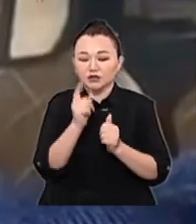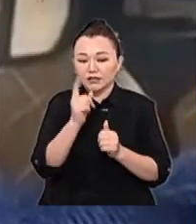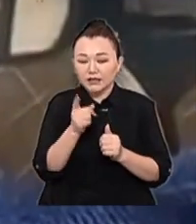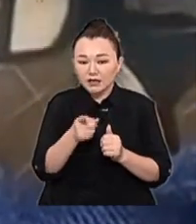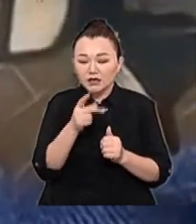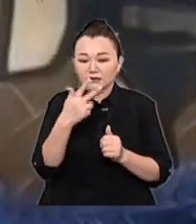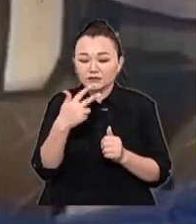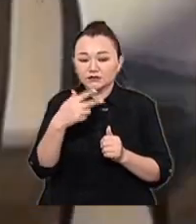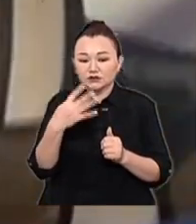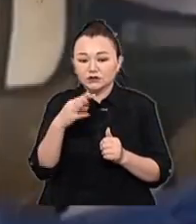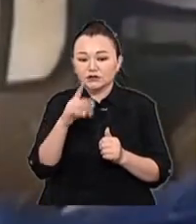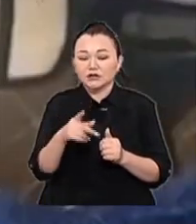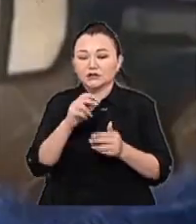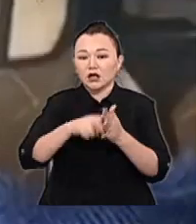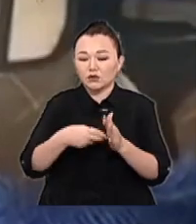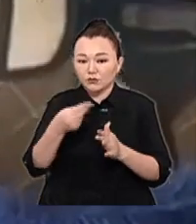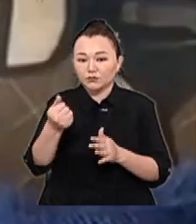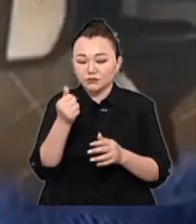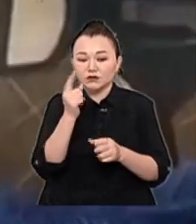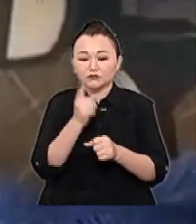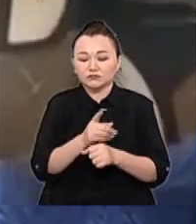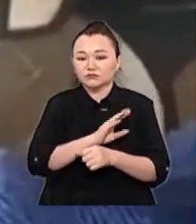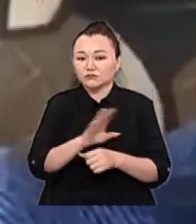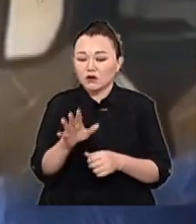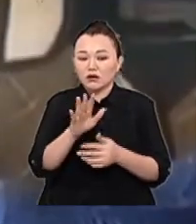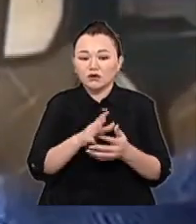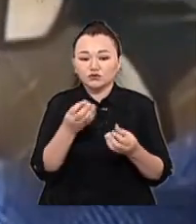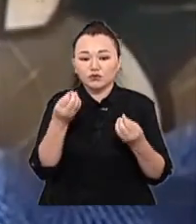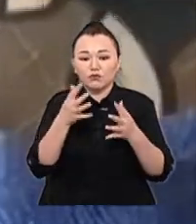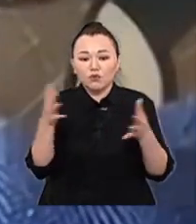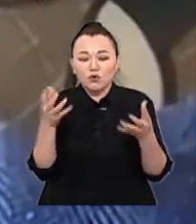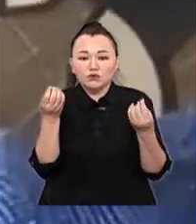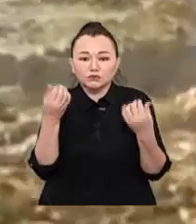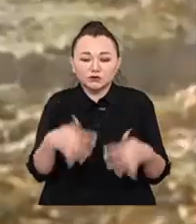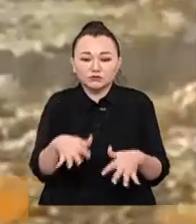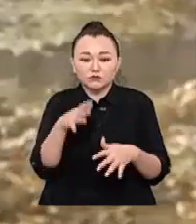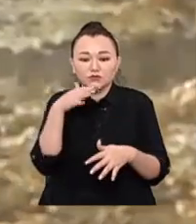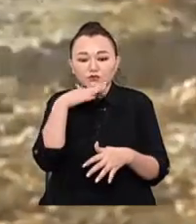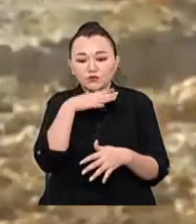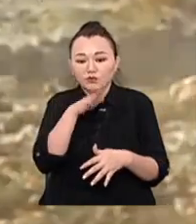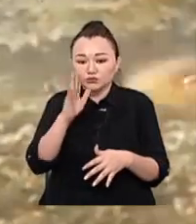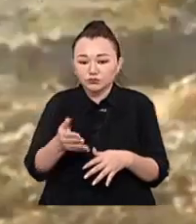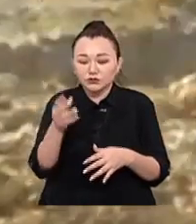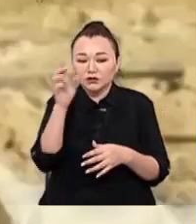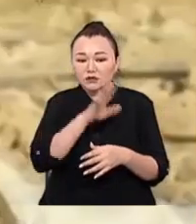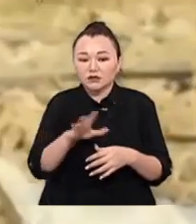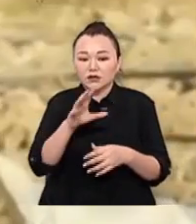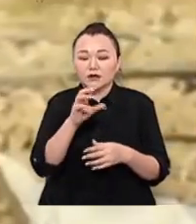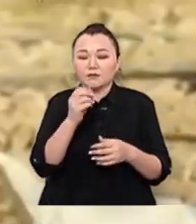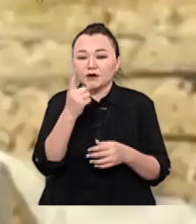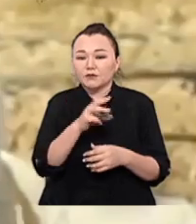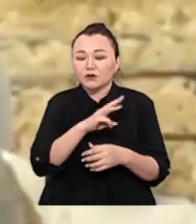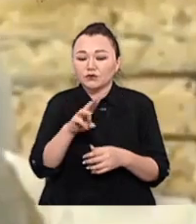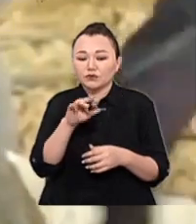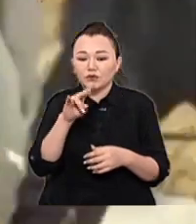теңге салық төлесін көніп отырмыз. Тек тыйым салмаса екен, әйтпесе одан келетін шығын еселеп артады. Былтыр елдегі пияз өнімі 1 миллион